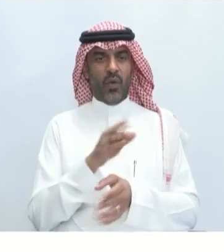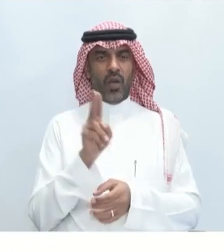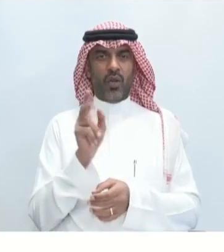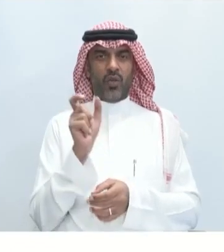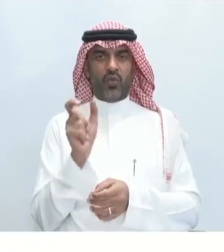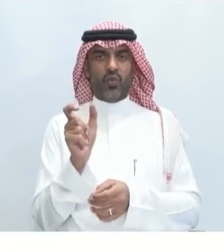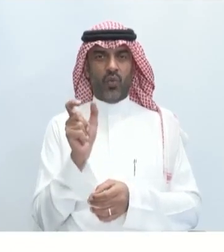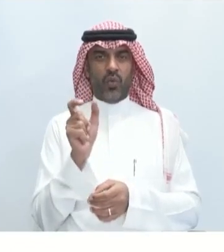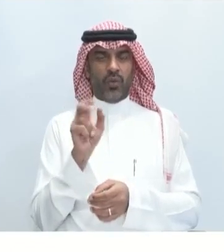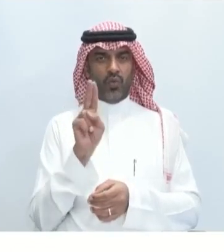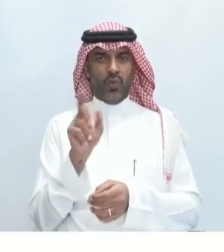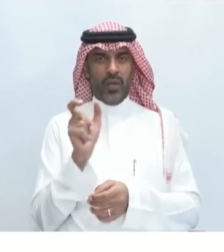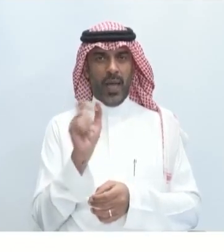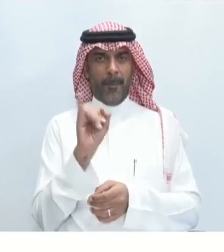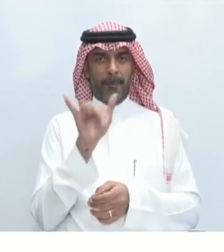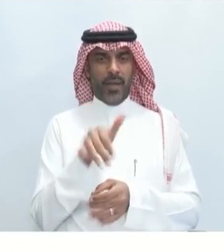ينسوا